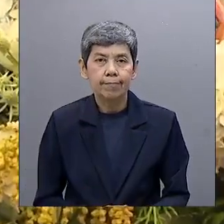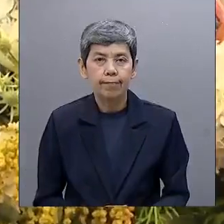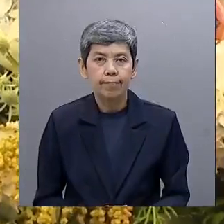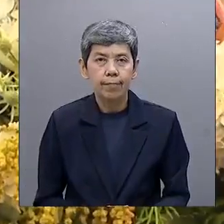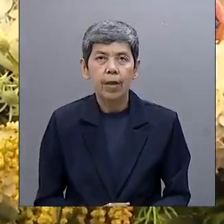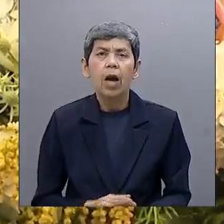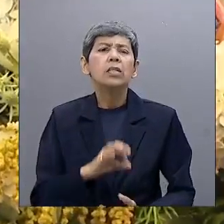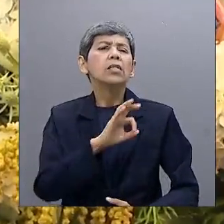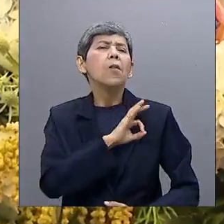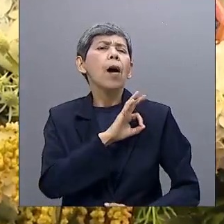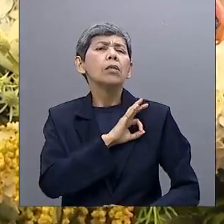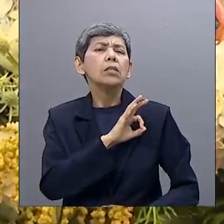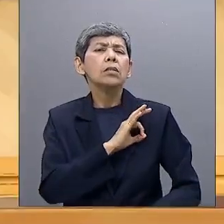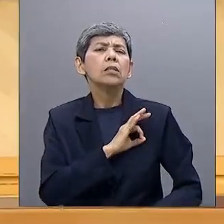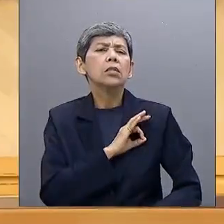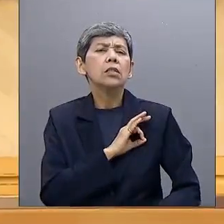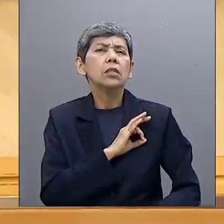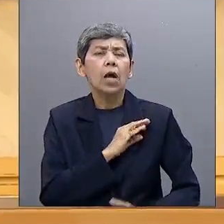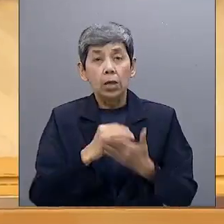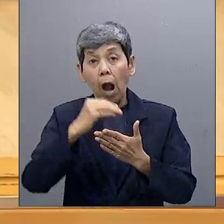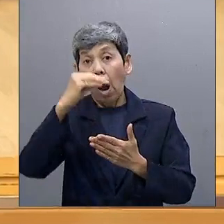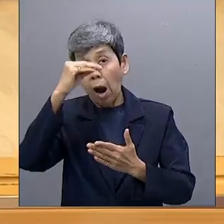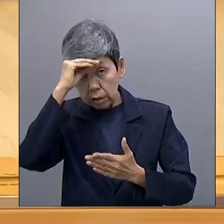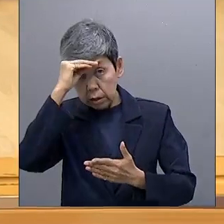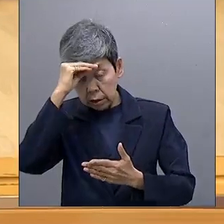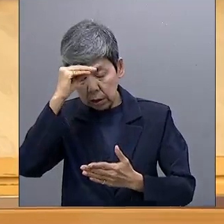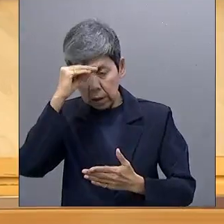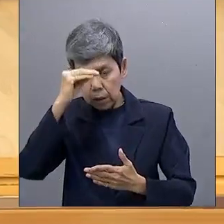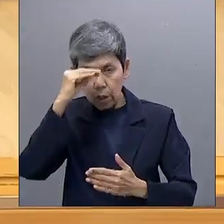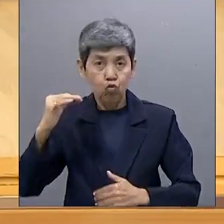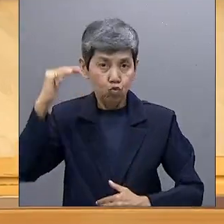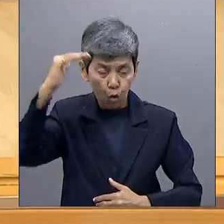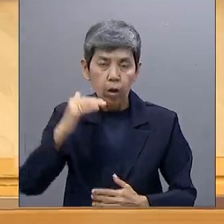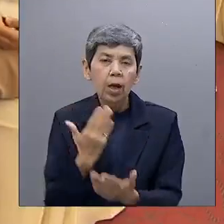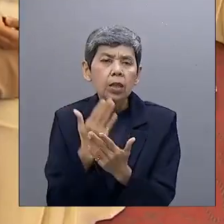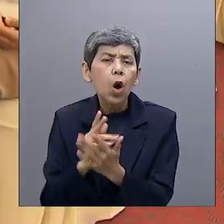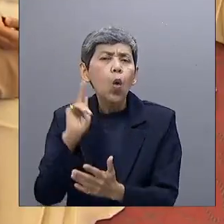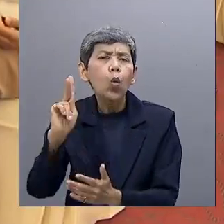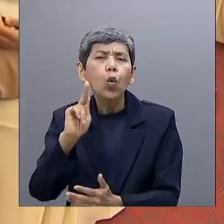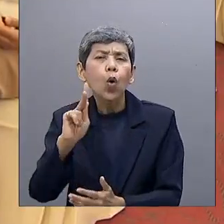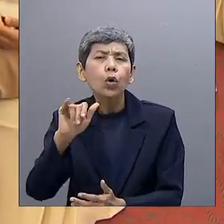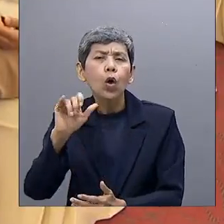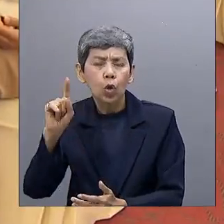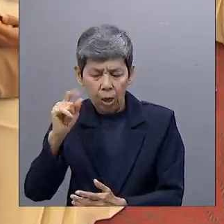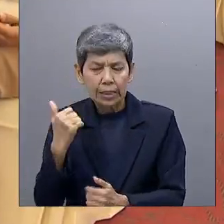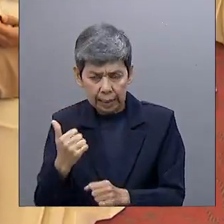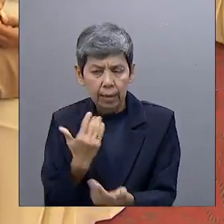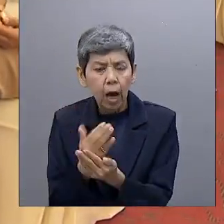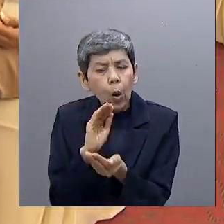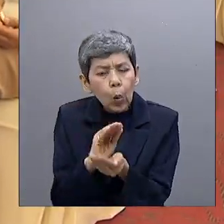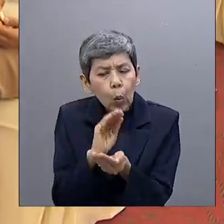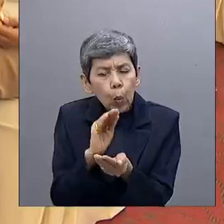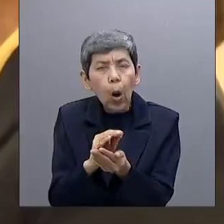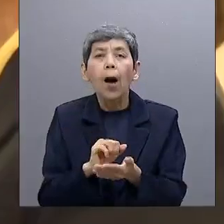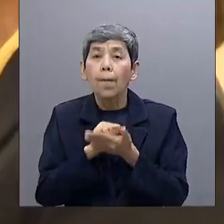สมาชิกที่เป็นนิสิตนักศึกษาที่เป็นผู้กู้กยศยังสามารถสะสมชั่วโมง